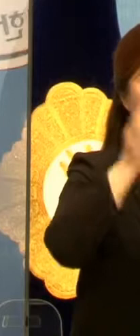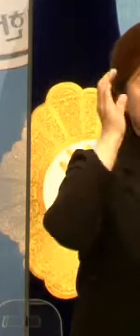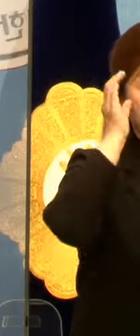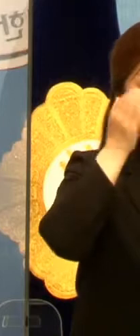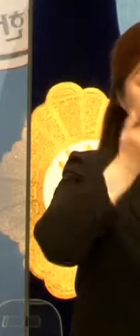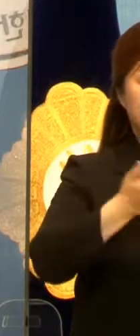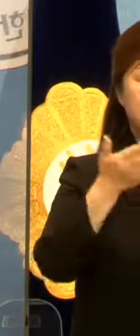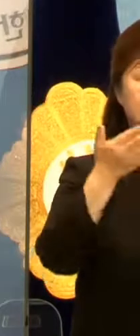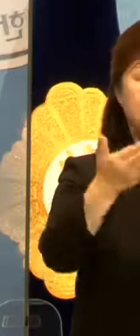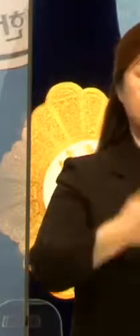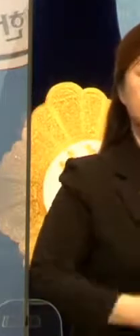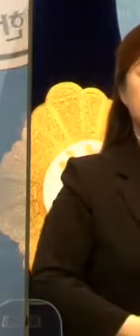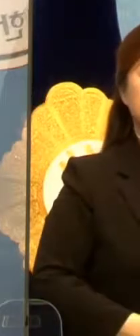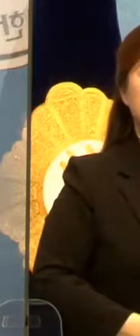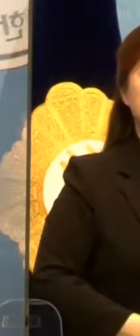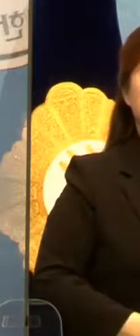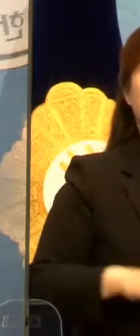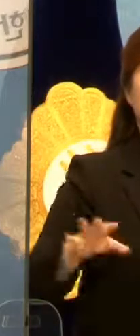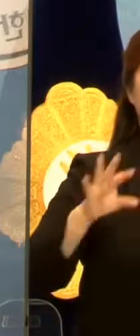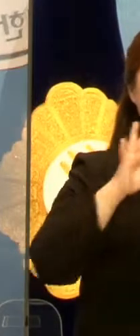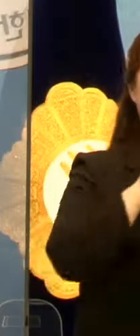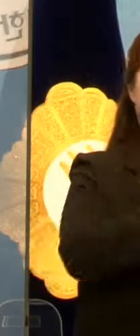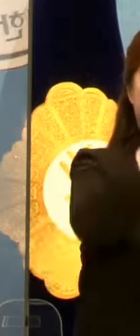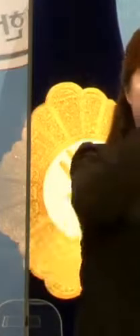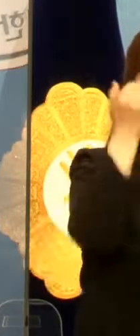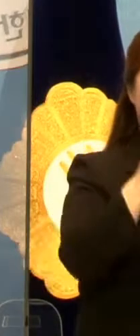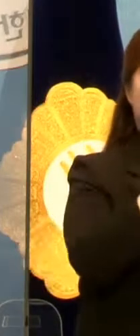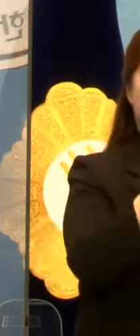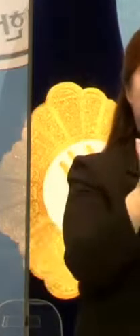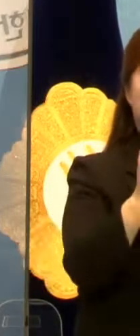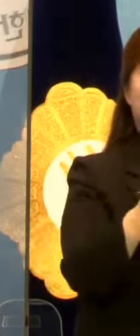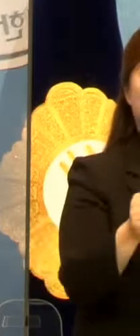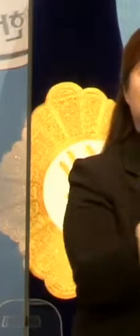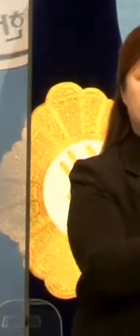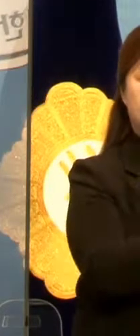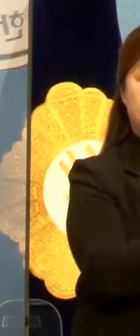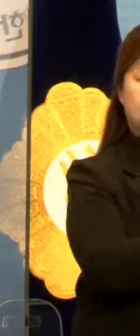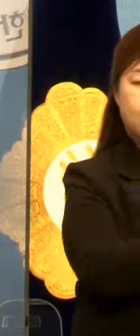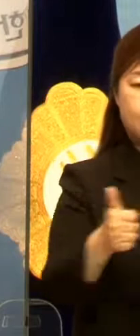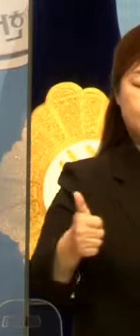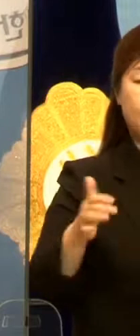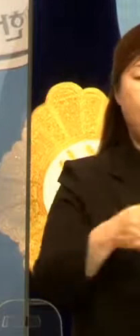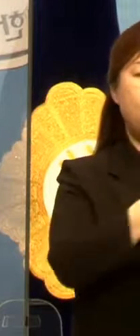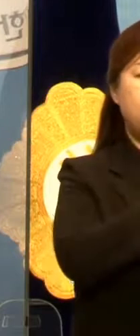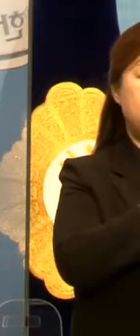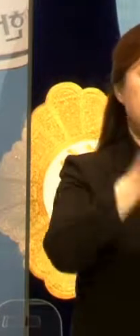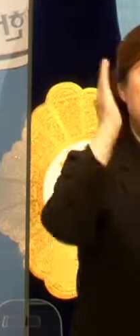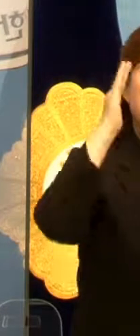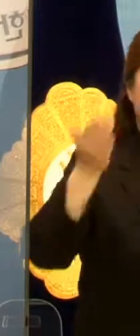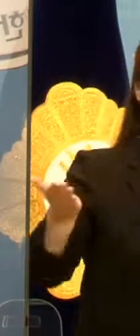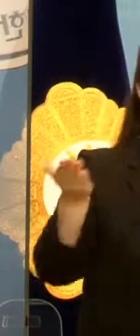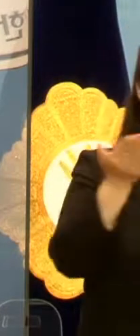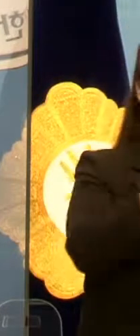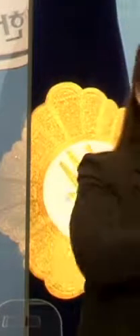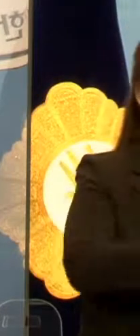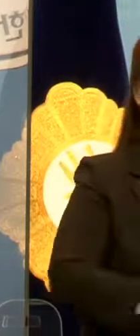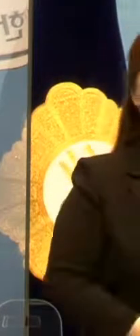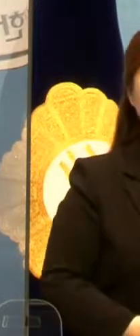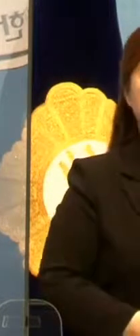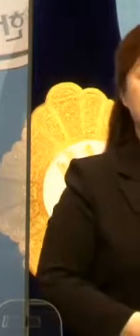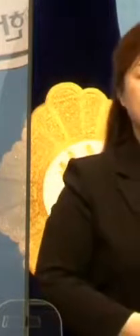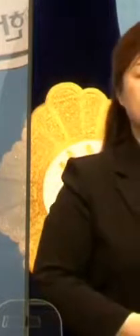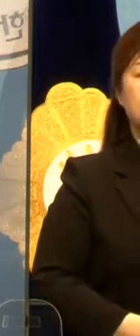부탁드리겠습니다 로 이어서 저희 청년 치 f 부단장 님들 그리고 위원님들의 발언이 이어지도록 하겠습니다